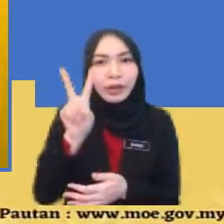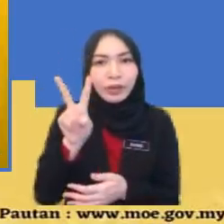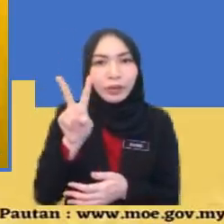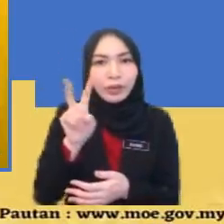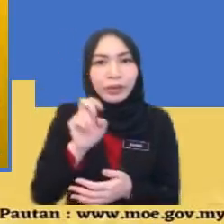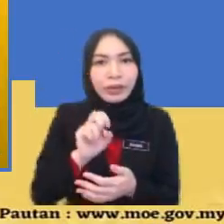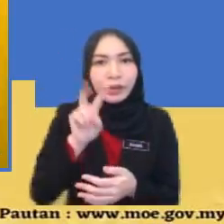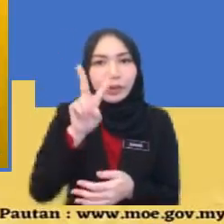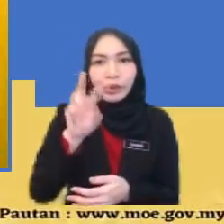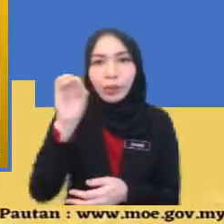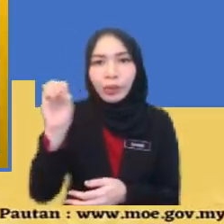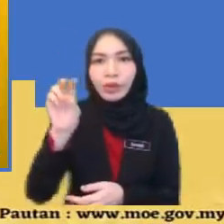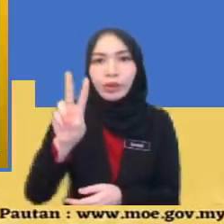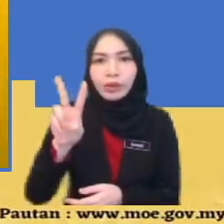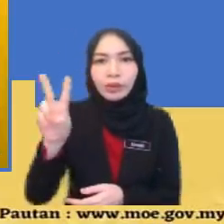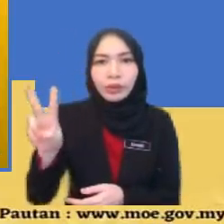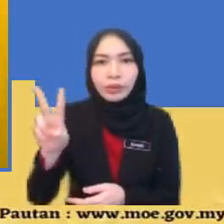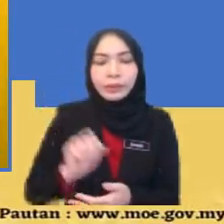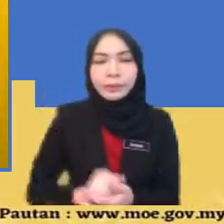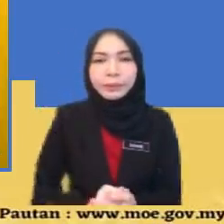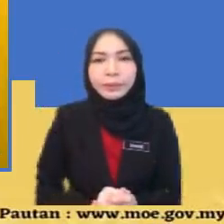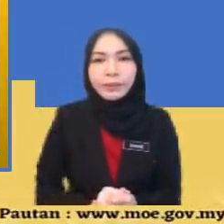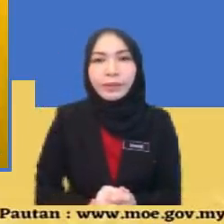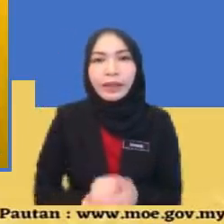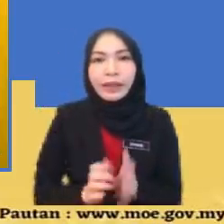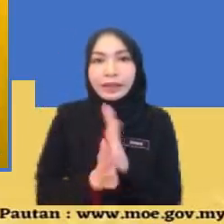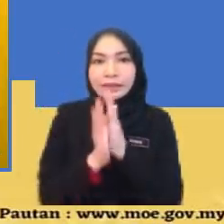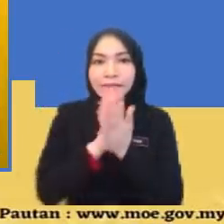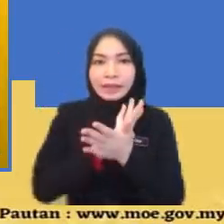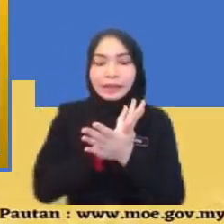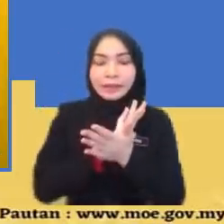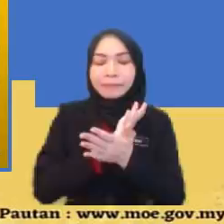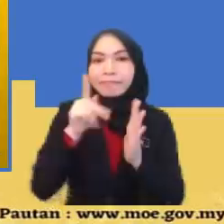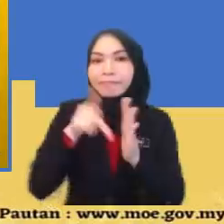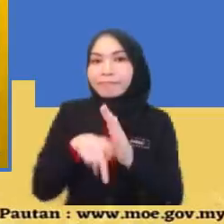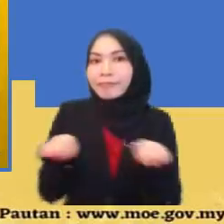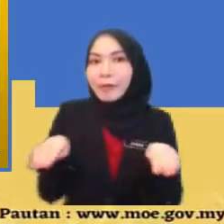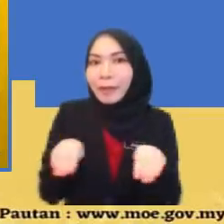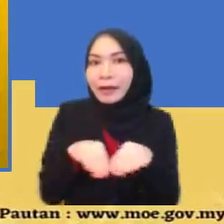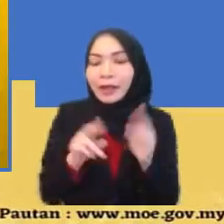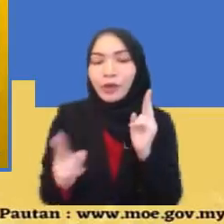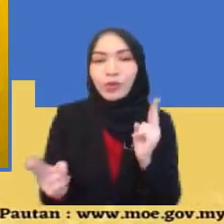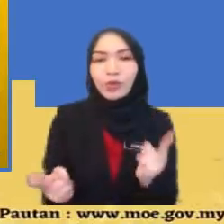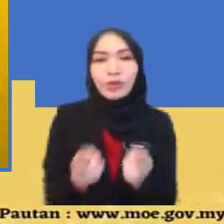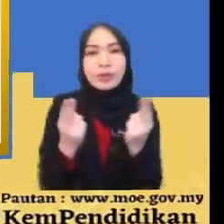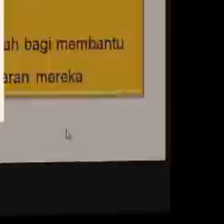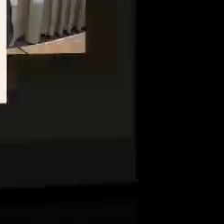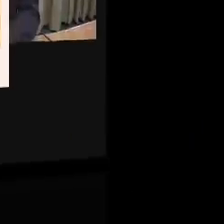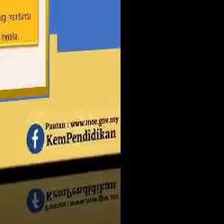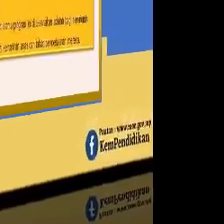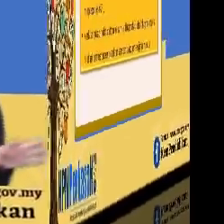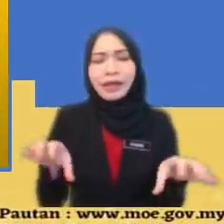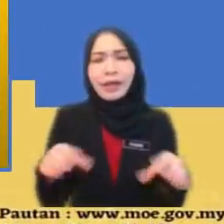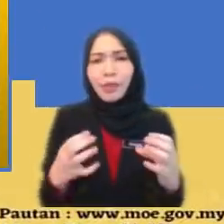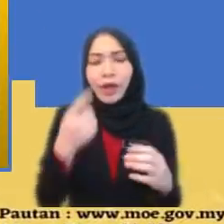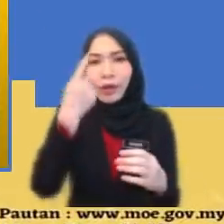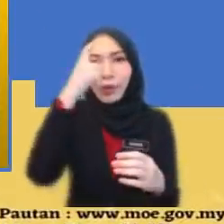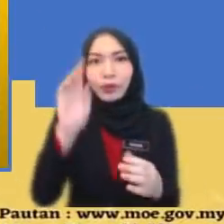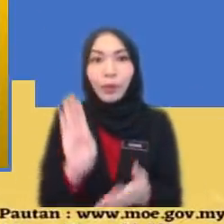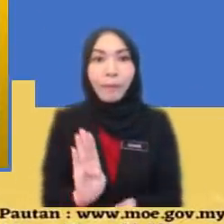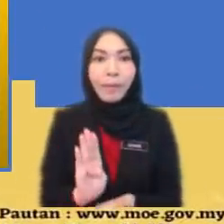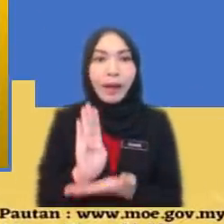puluh dua justru berbagai setelah dilaksanakan oleh dpm untuk membantu merapatkan jurang pembelajaran murid